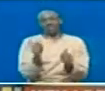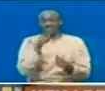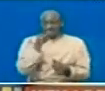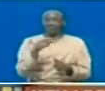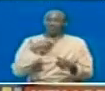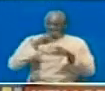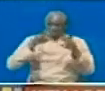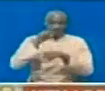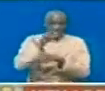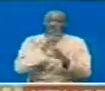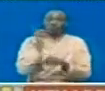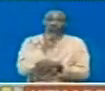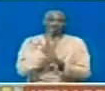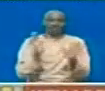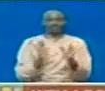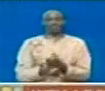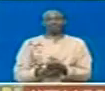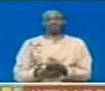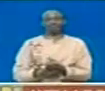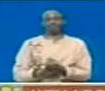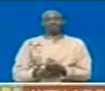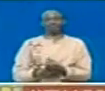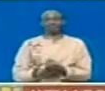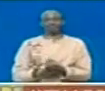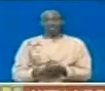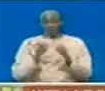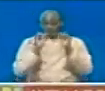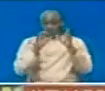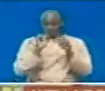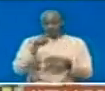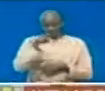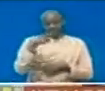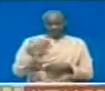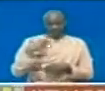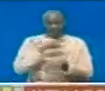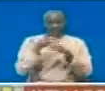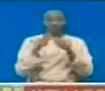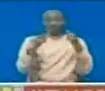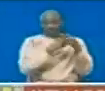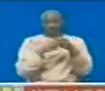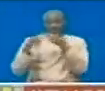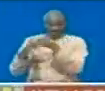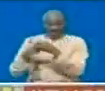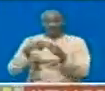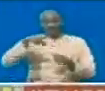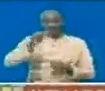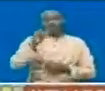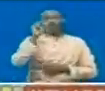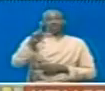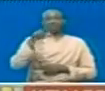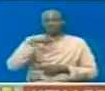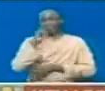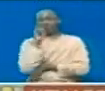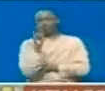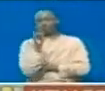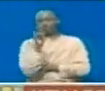what we are looking forward to tomorrow. Mkufunzi wa timu ya Raga ya Taifa wachezaji saba kila upande Paul True ambaye alikuwa akitizama mechi